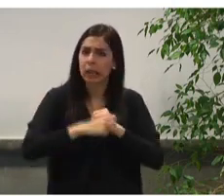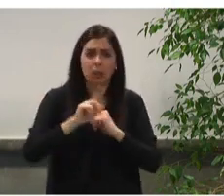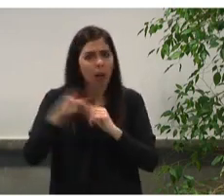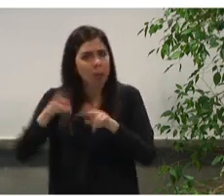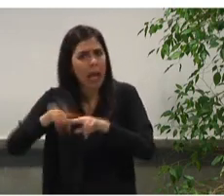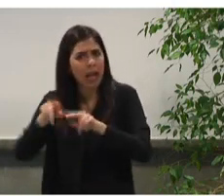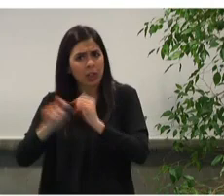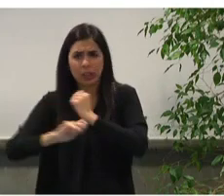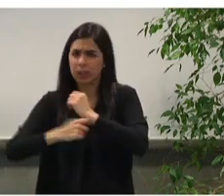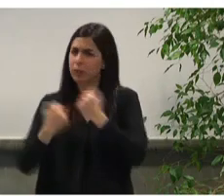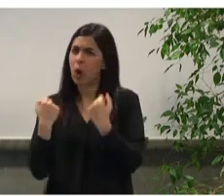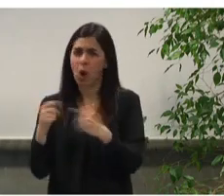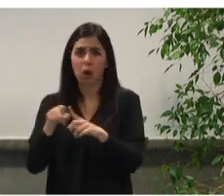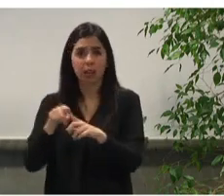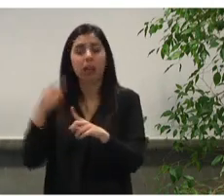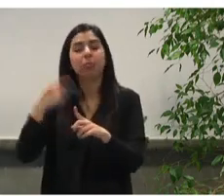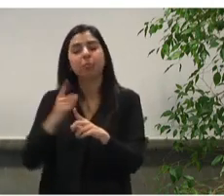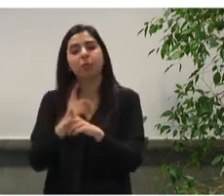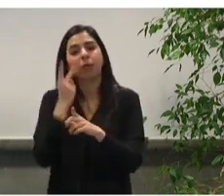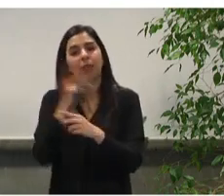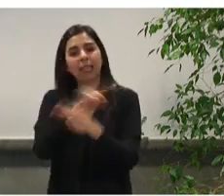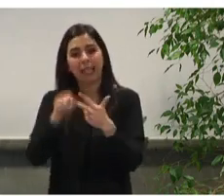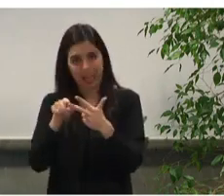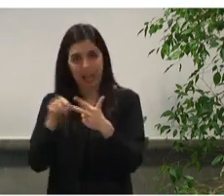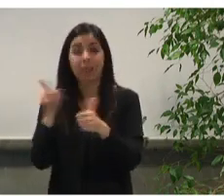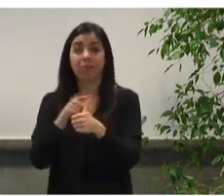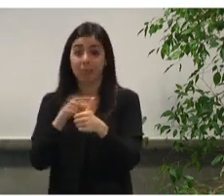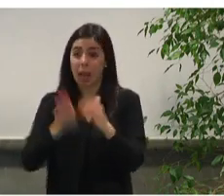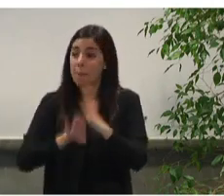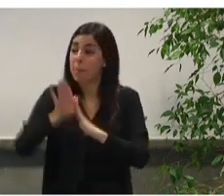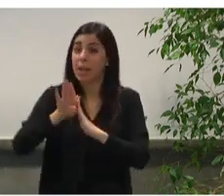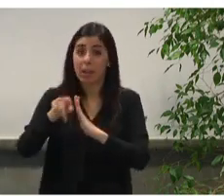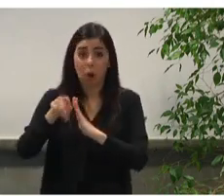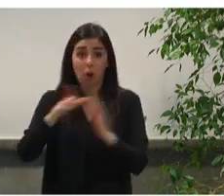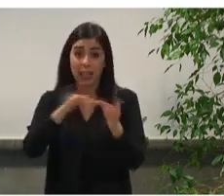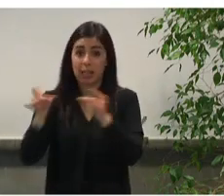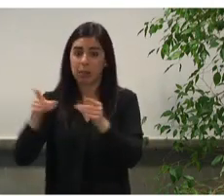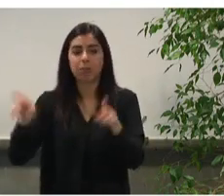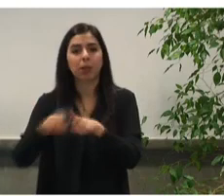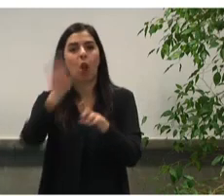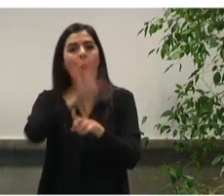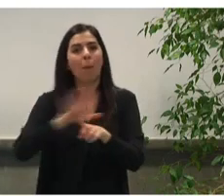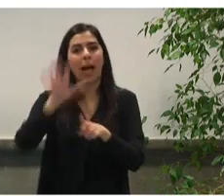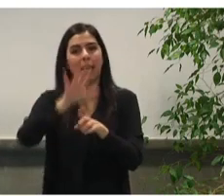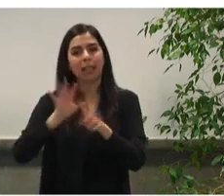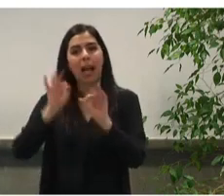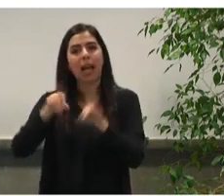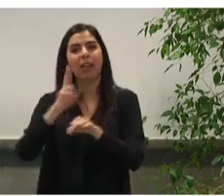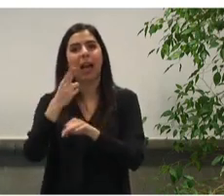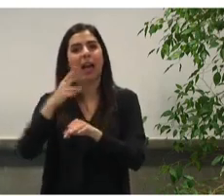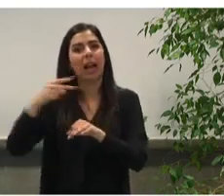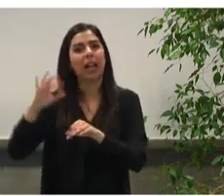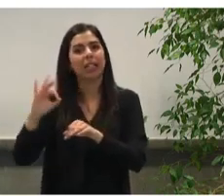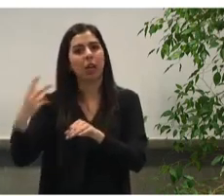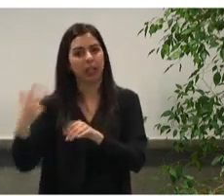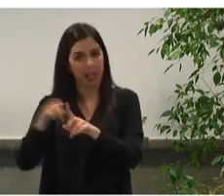slide, o forse tre. Una è che il picco di trasmissibilità è come quello della Lombardia, si è arrivati a R03.